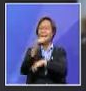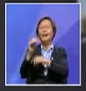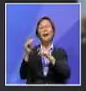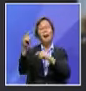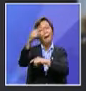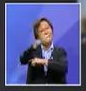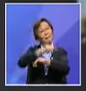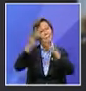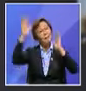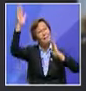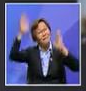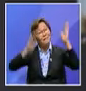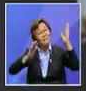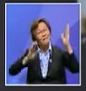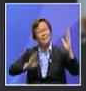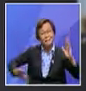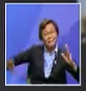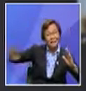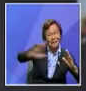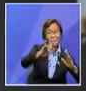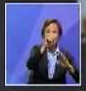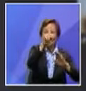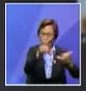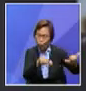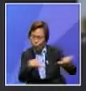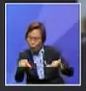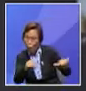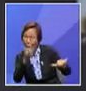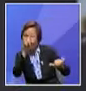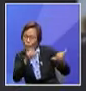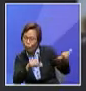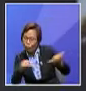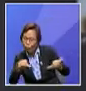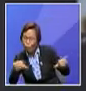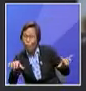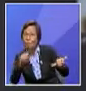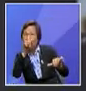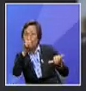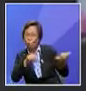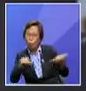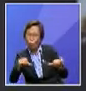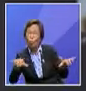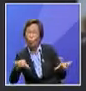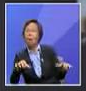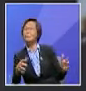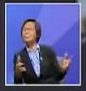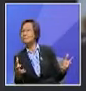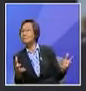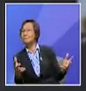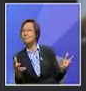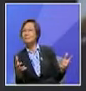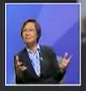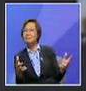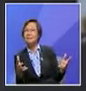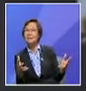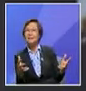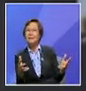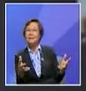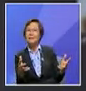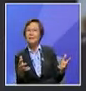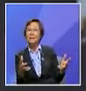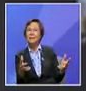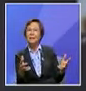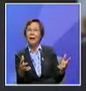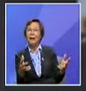Malaysia. Mereka ada satu aktiviti yang mereka lakukan dengan